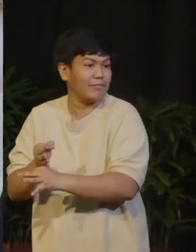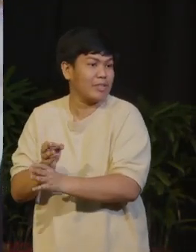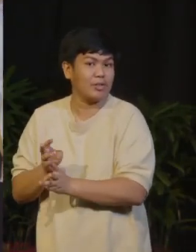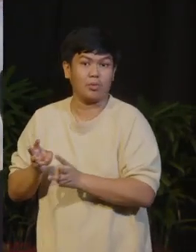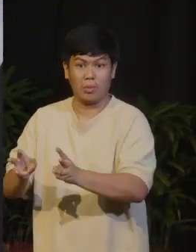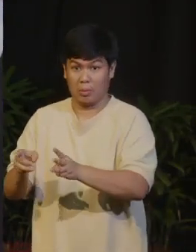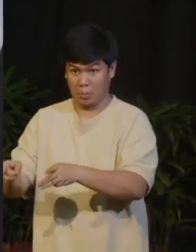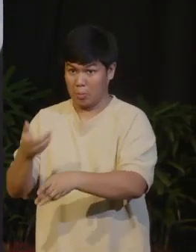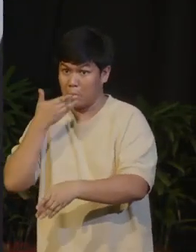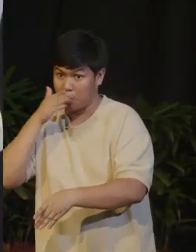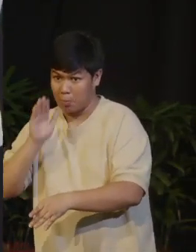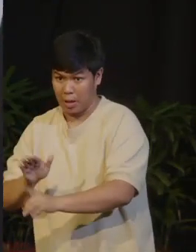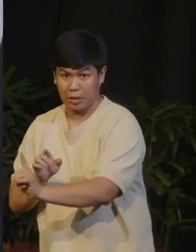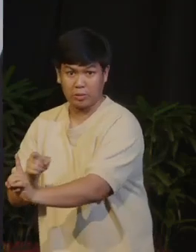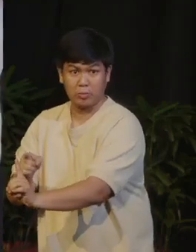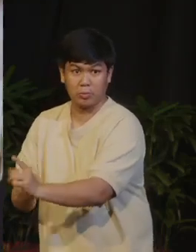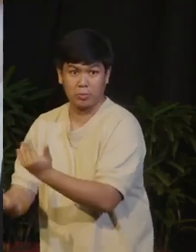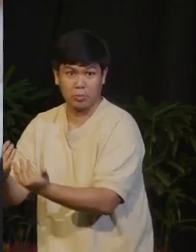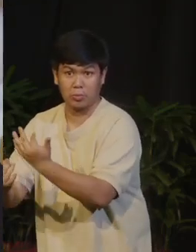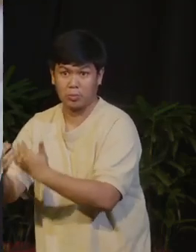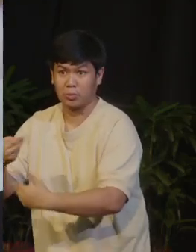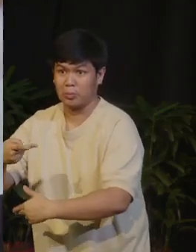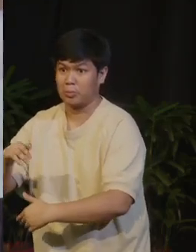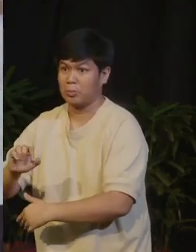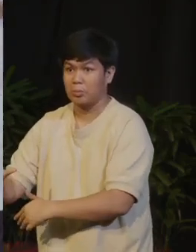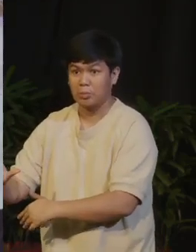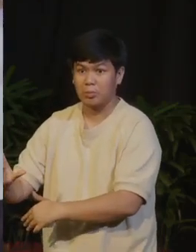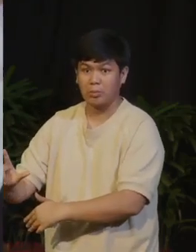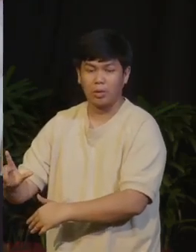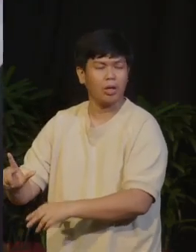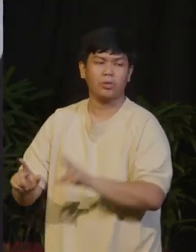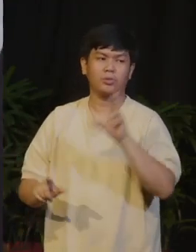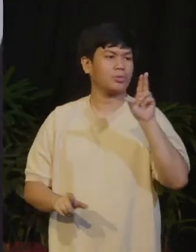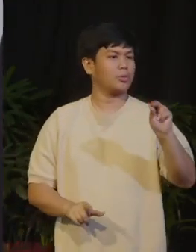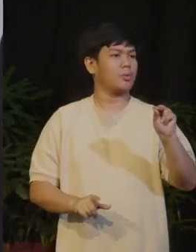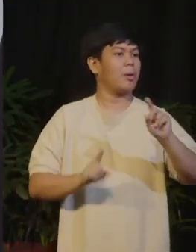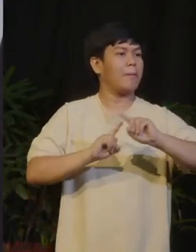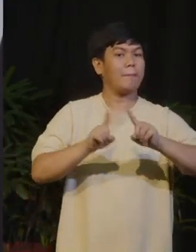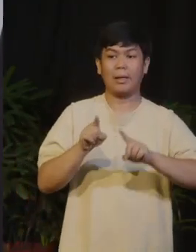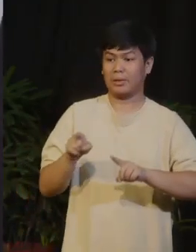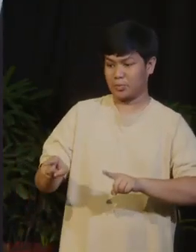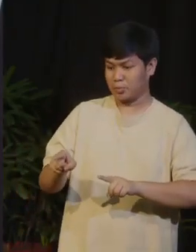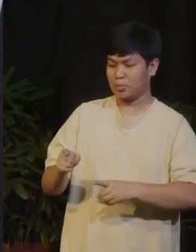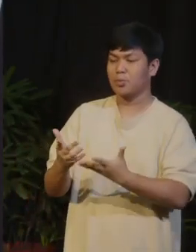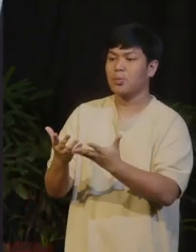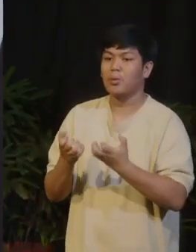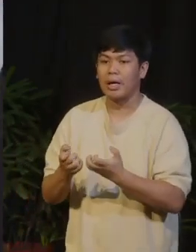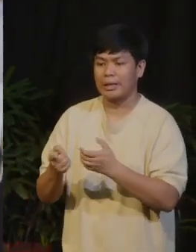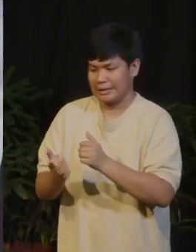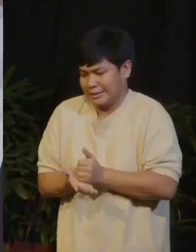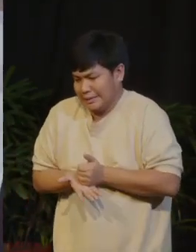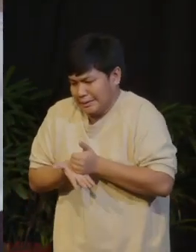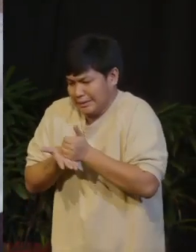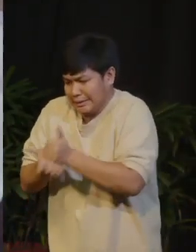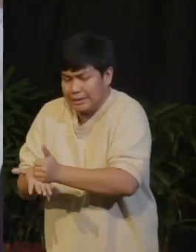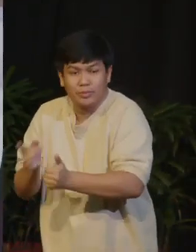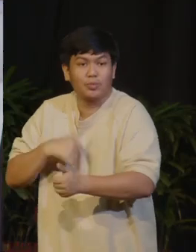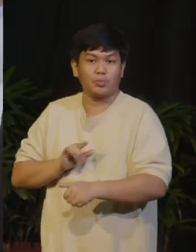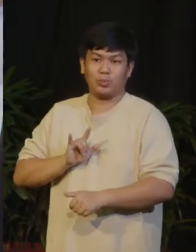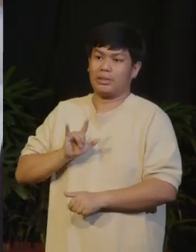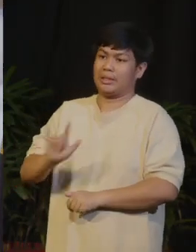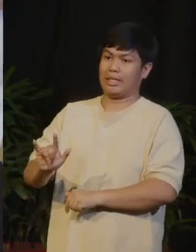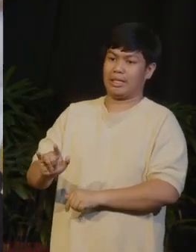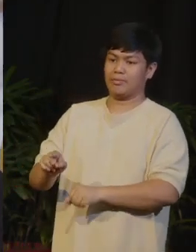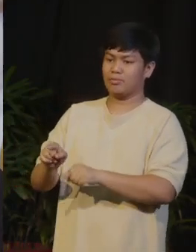sila ay masama o papunta sa impyerno, kundi dahil nais natin silang mapabuti at dahil mahal natin sila sa